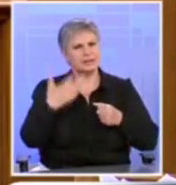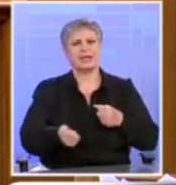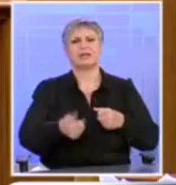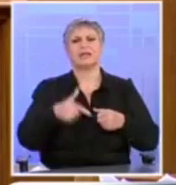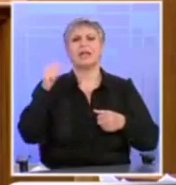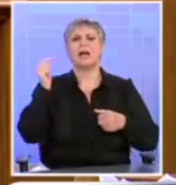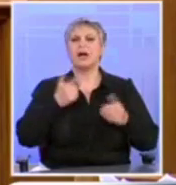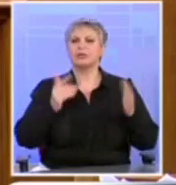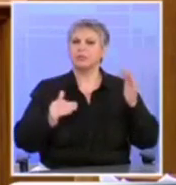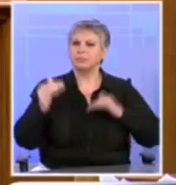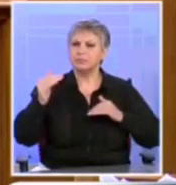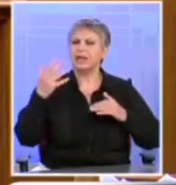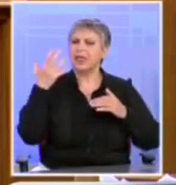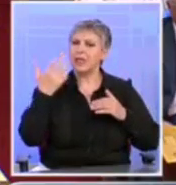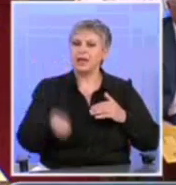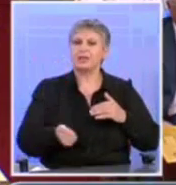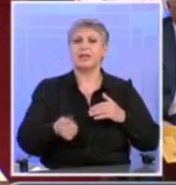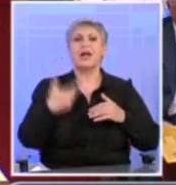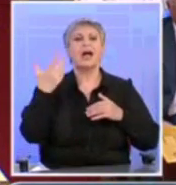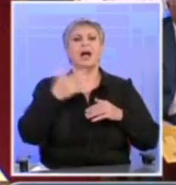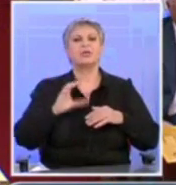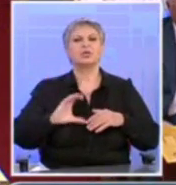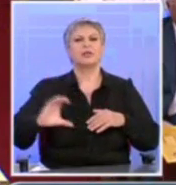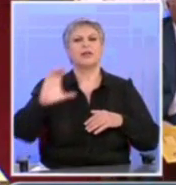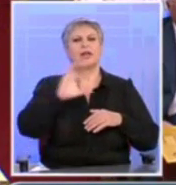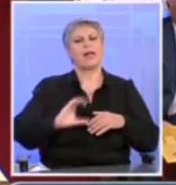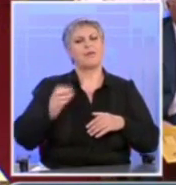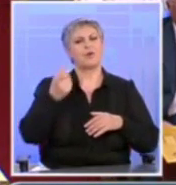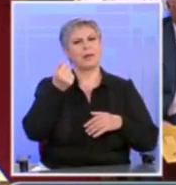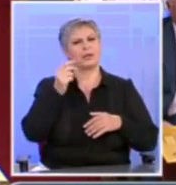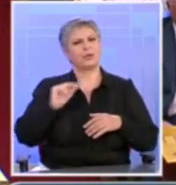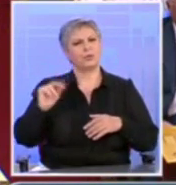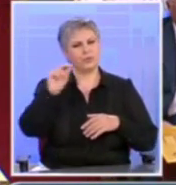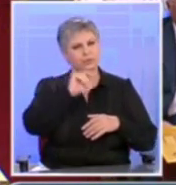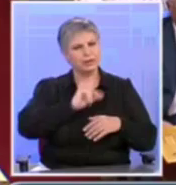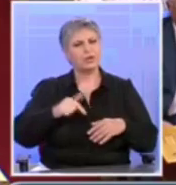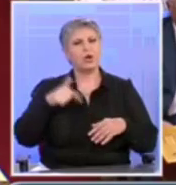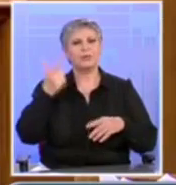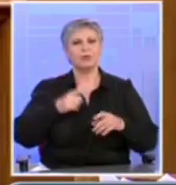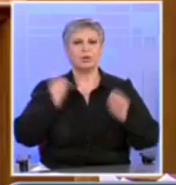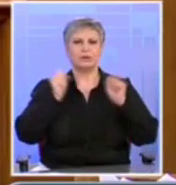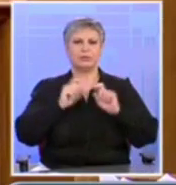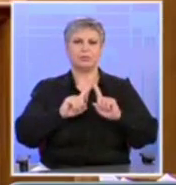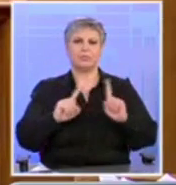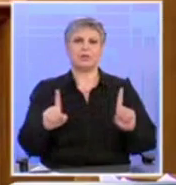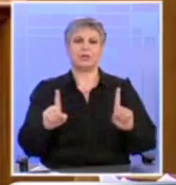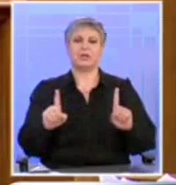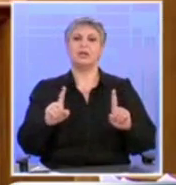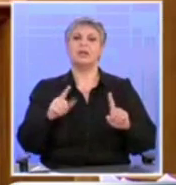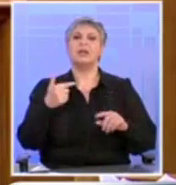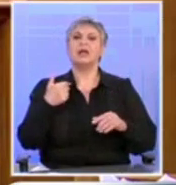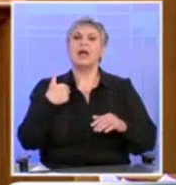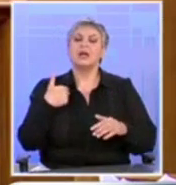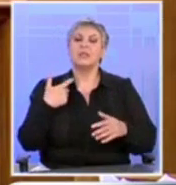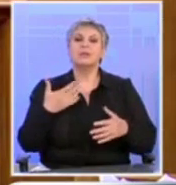Ευρωπαϊκή Ένωση και Ευρωζώνη. Για μας, συνάδελφοι, υπάρχει ένα στοίχημα. Να κυβερνήσουμε.